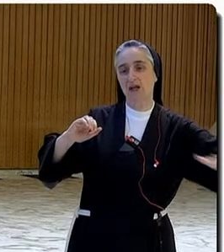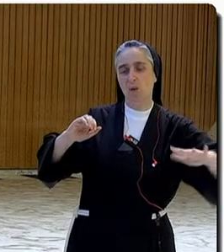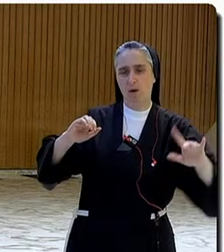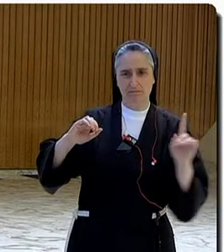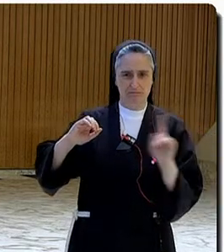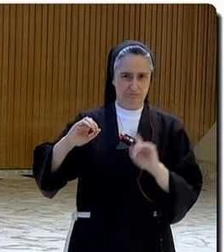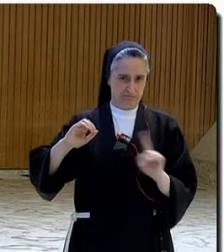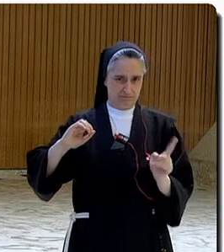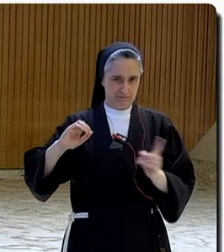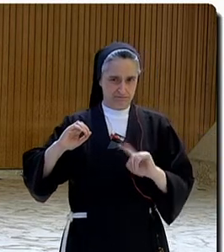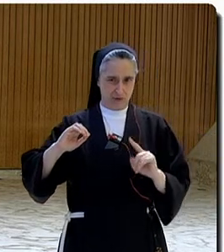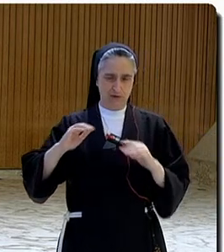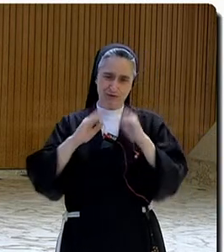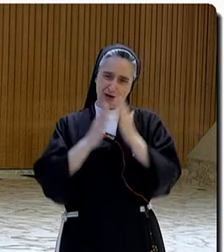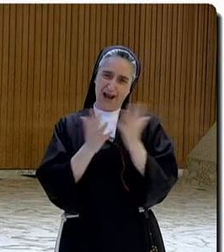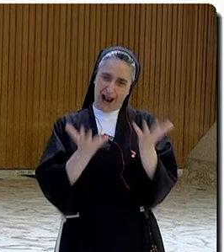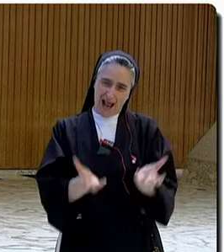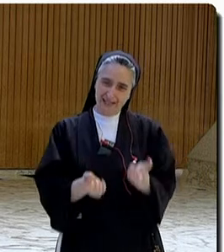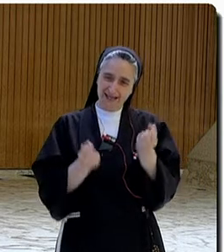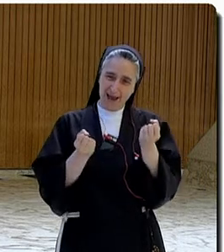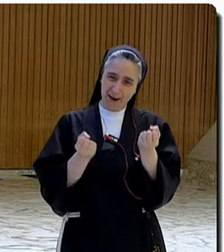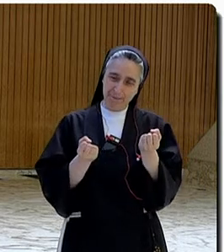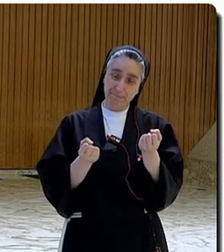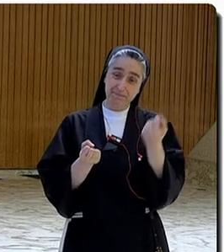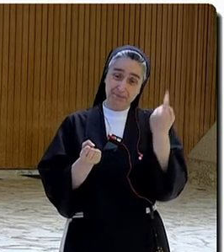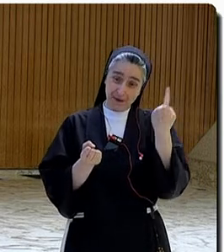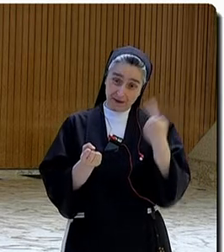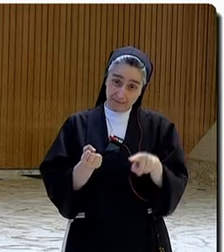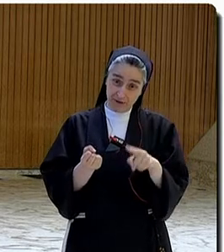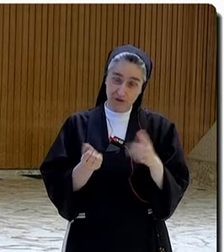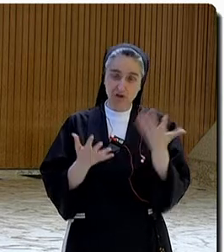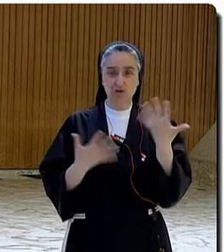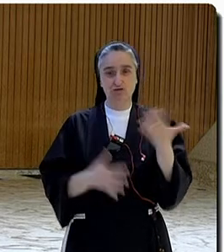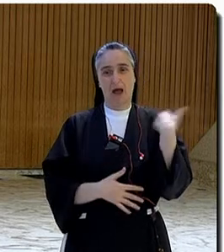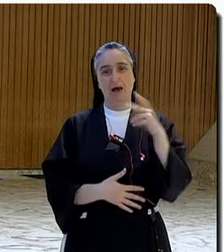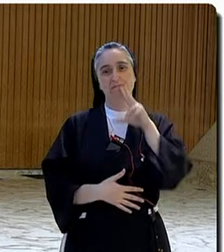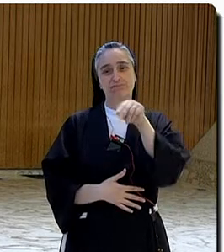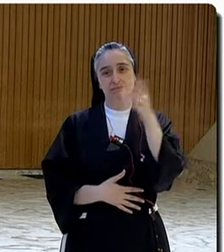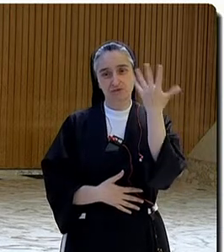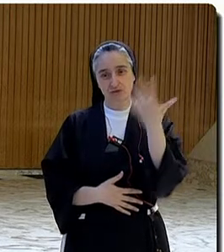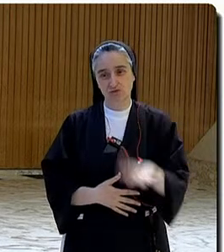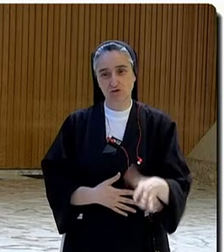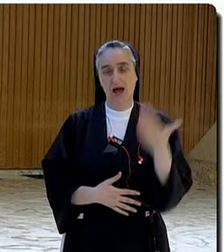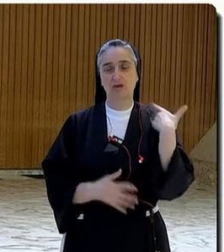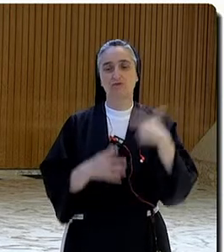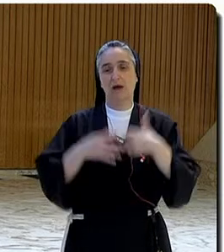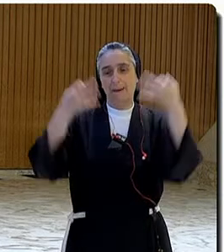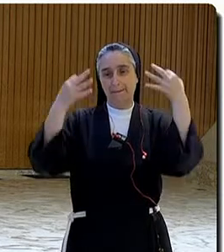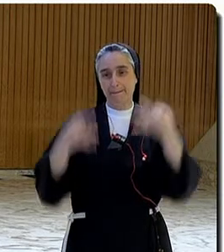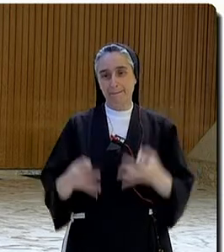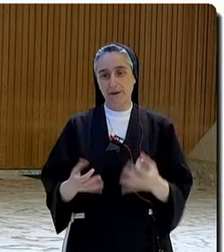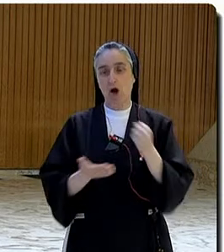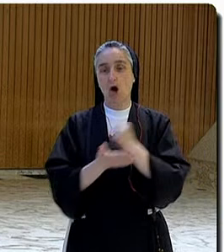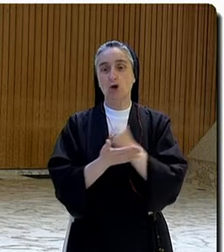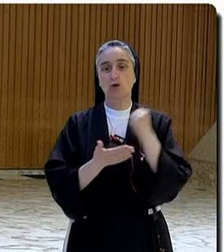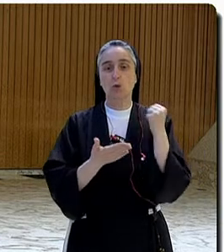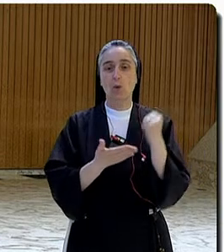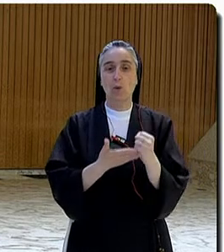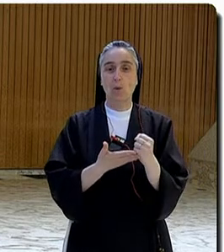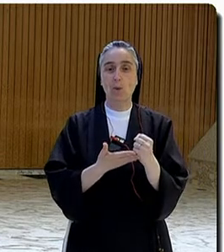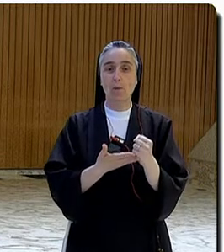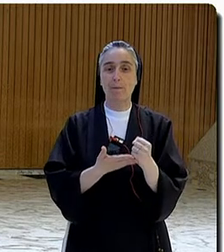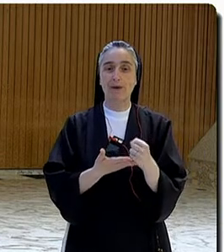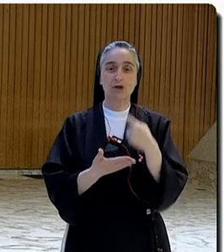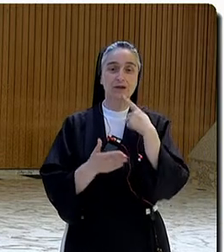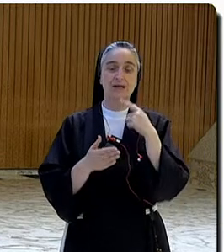comunità. A tal proposito, come già detto e come ben precisato nel documento dedicato agli